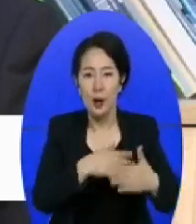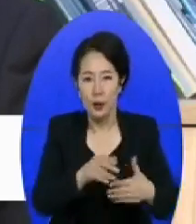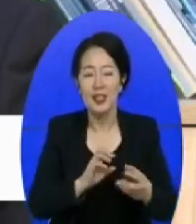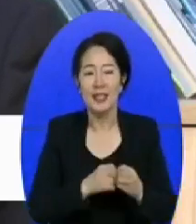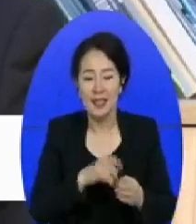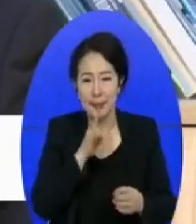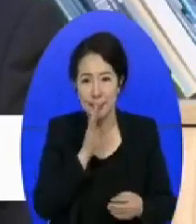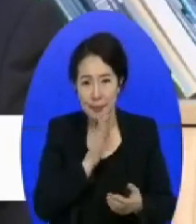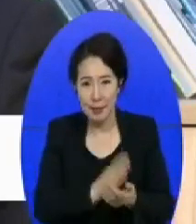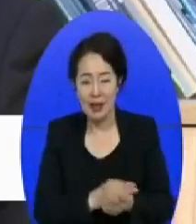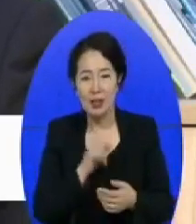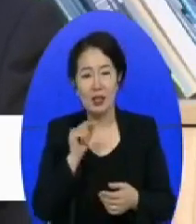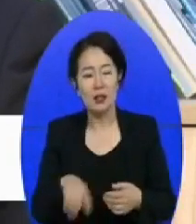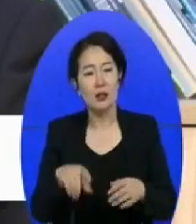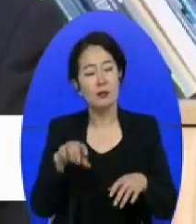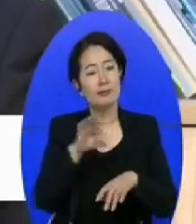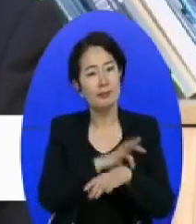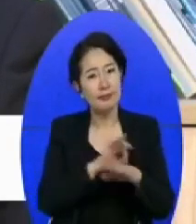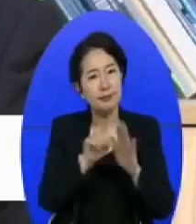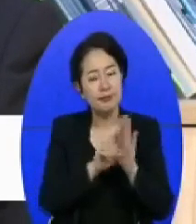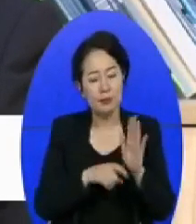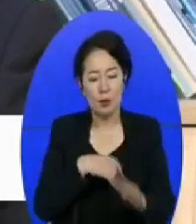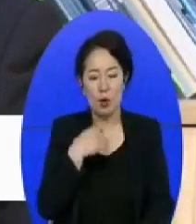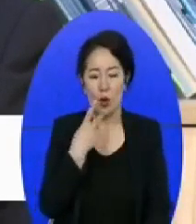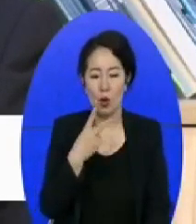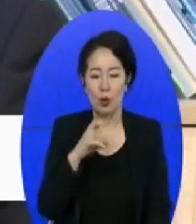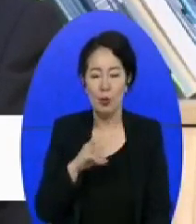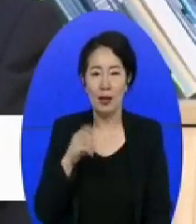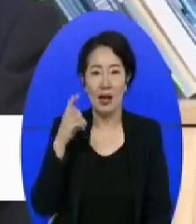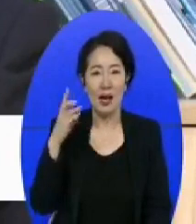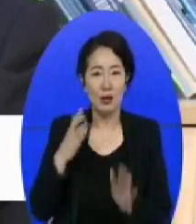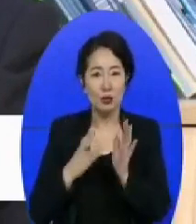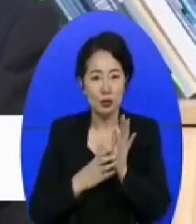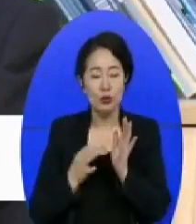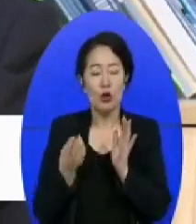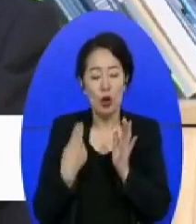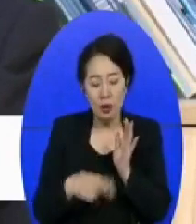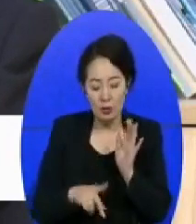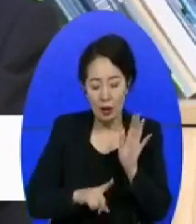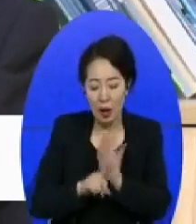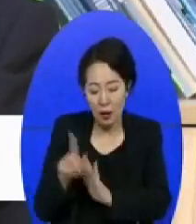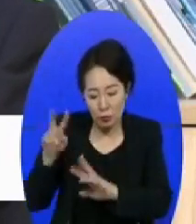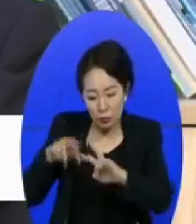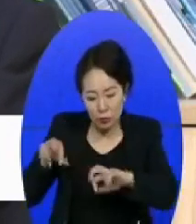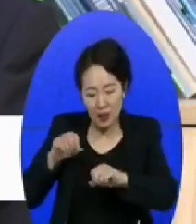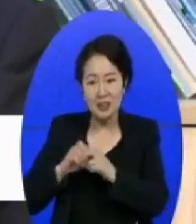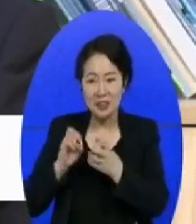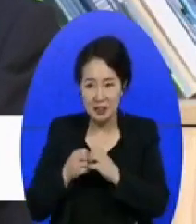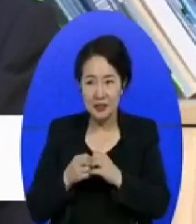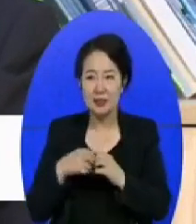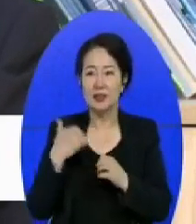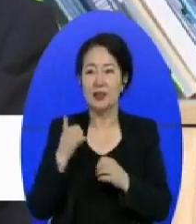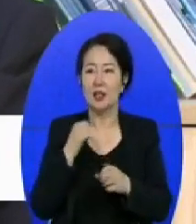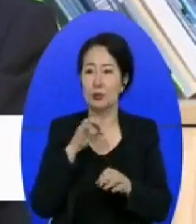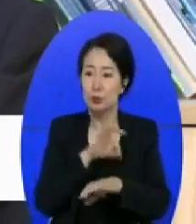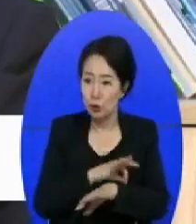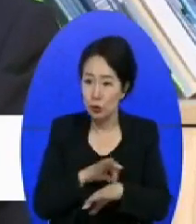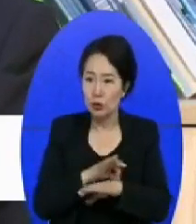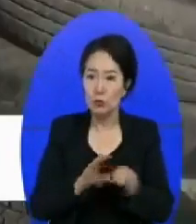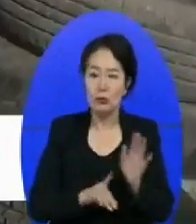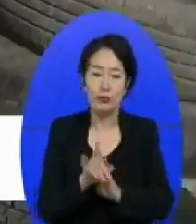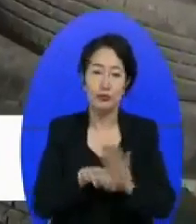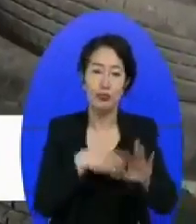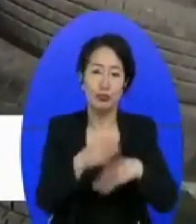бол бүгд яг ха 2019 онд бас тодорхой хэмжээнд эхний судалгааны ажлууд нь хийгдсэн. Зарим төсөл хөтөлбөрүүд нь хэрэгжээд